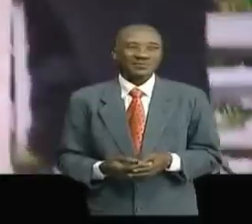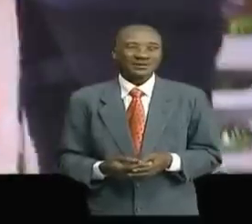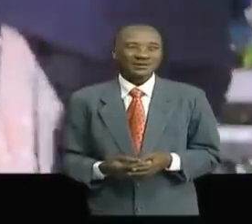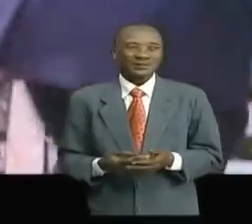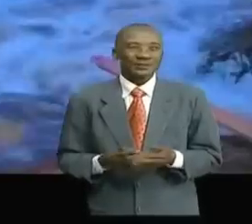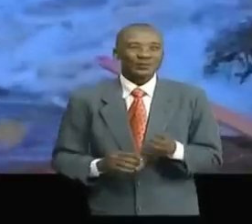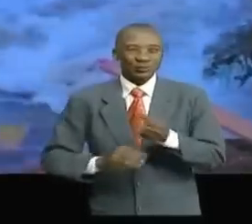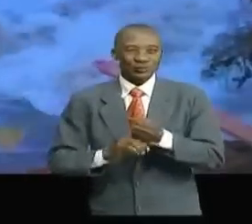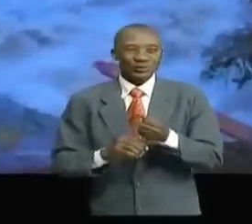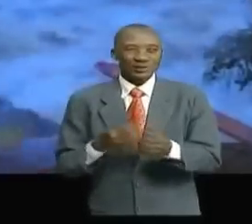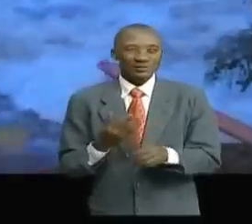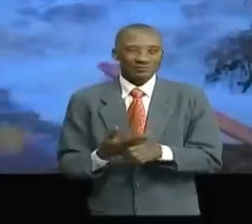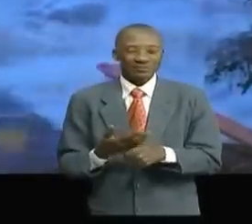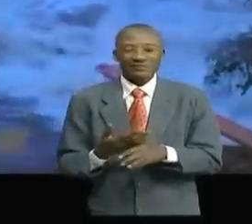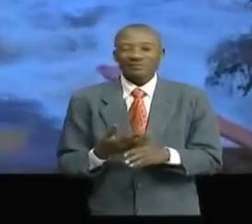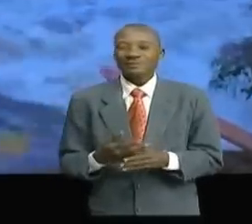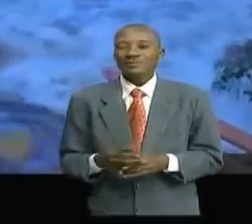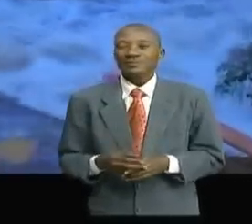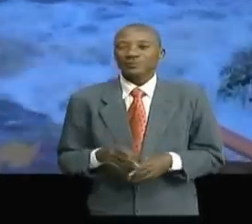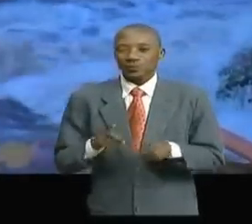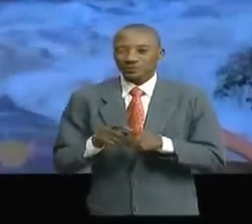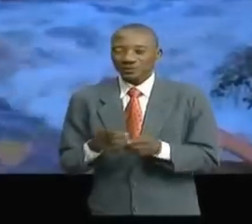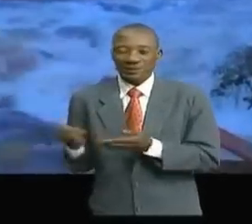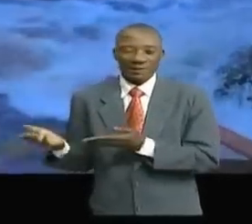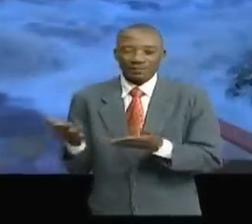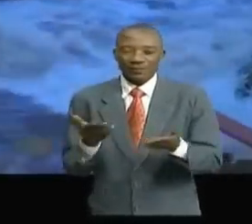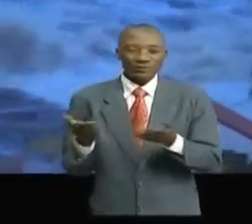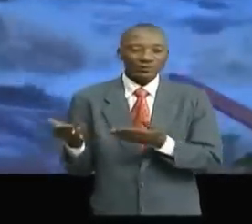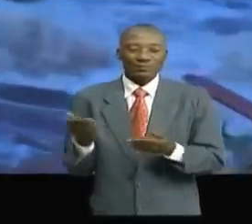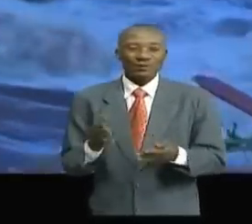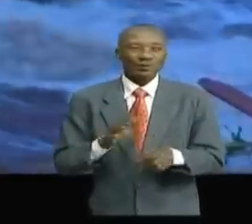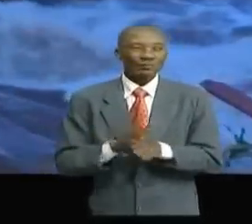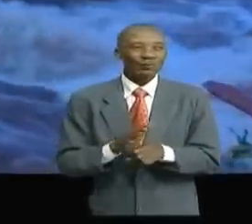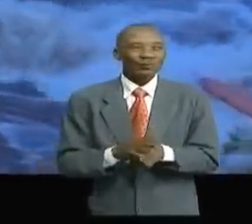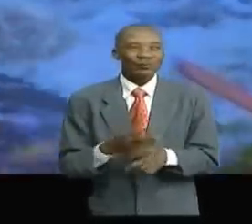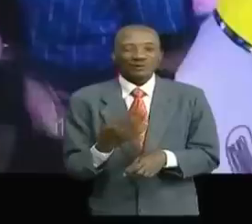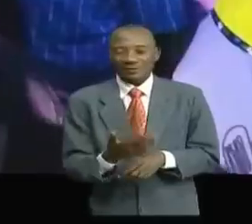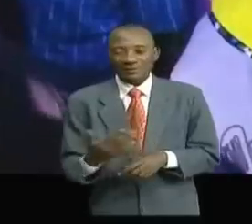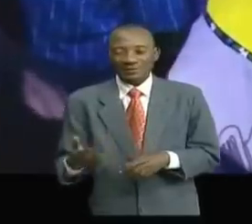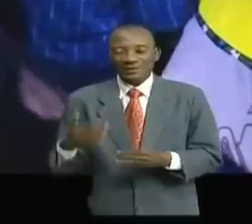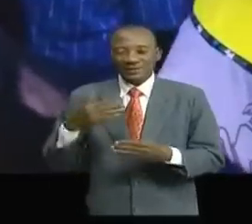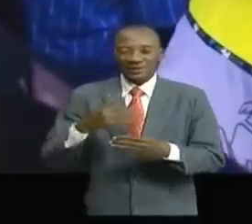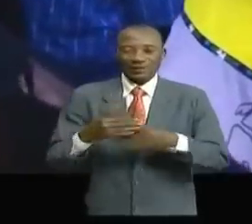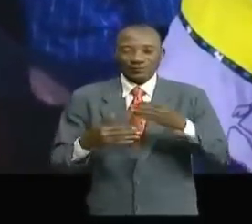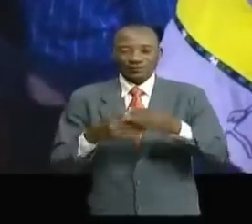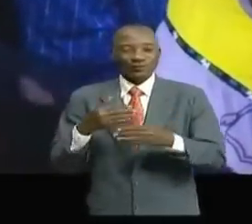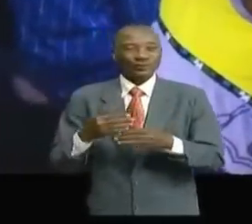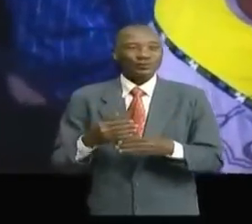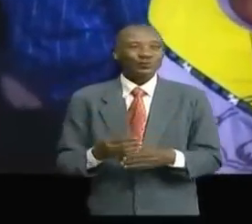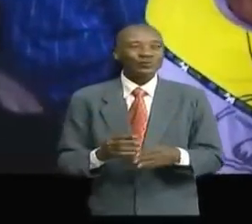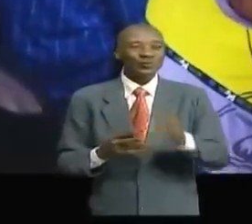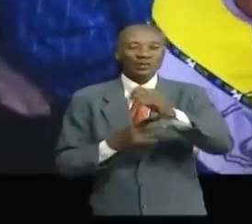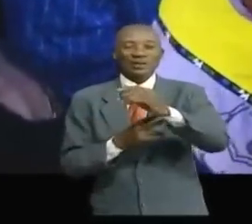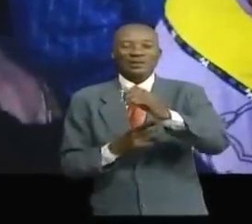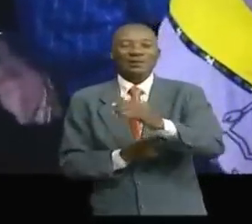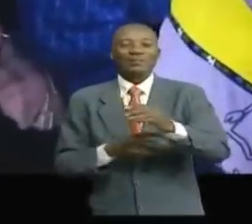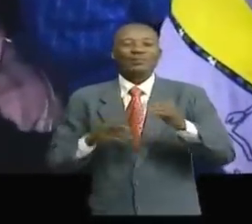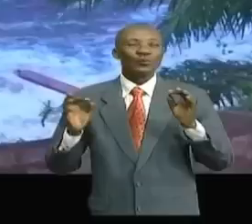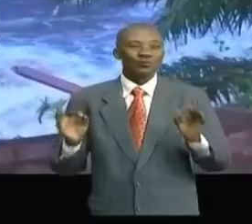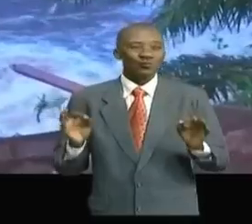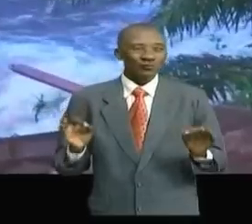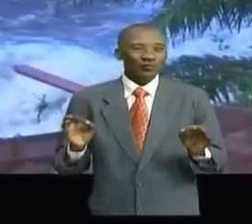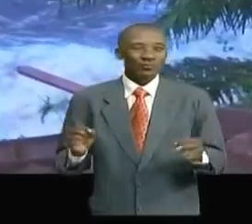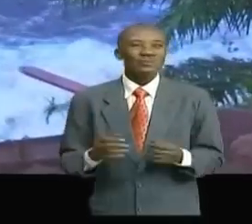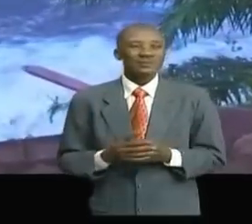la perte de matériaux de construction, mais aussi la mort de 5 passagers, dont une maman et ses 2